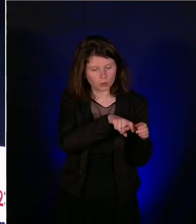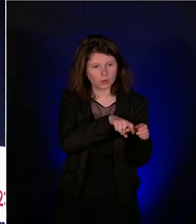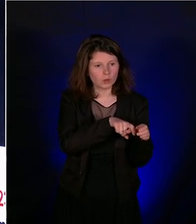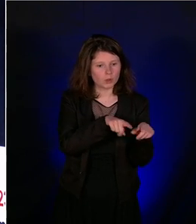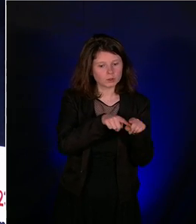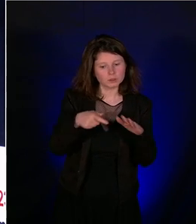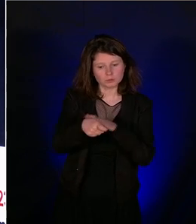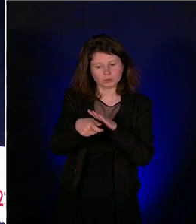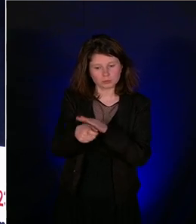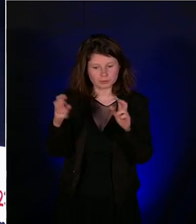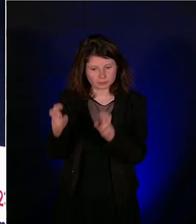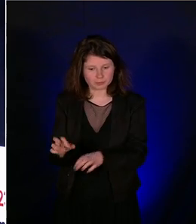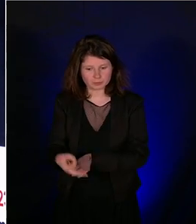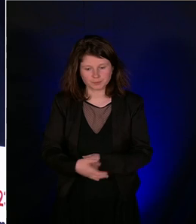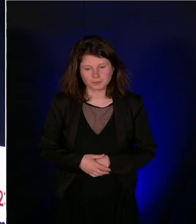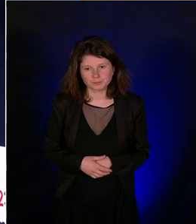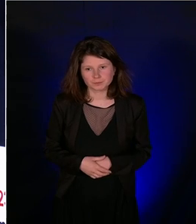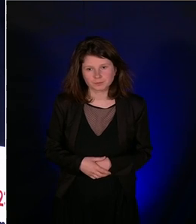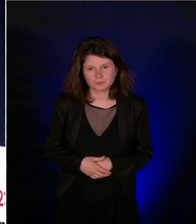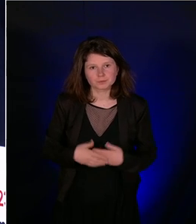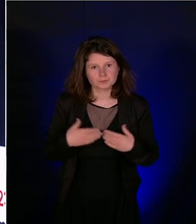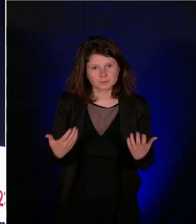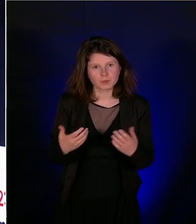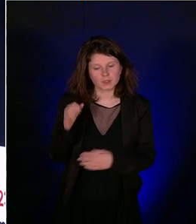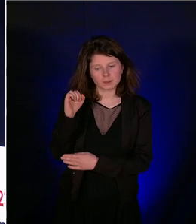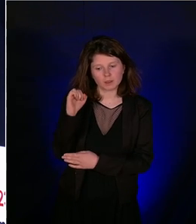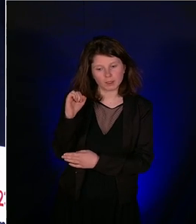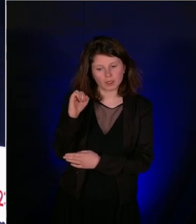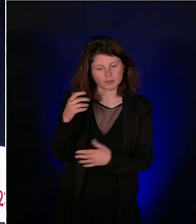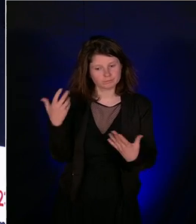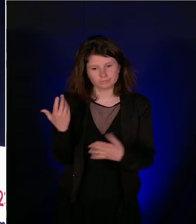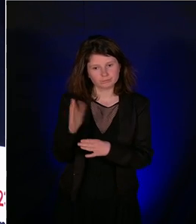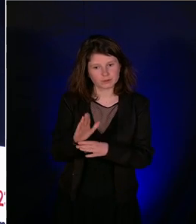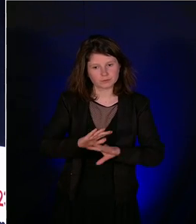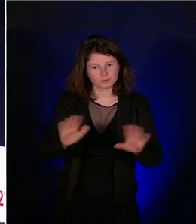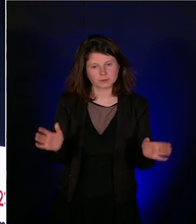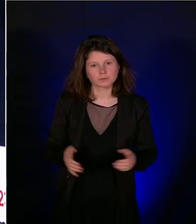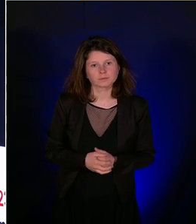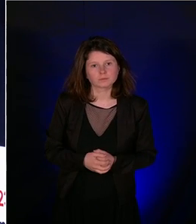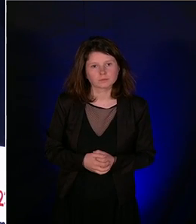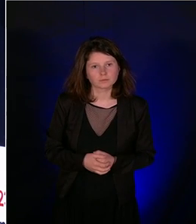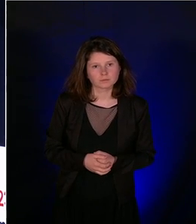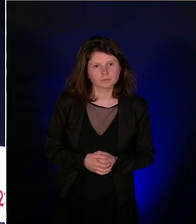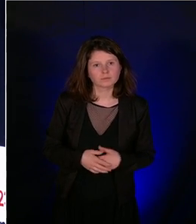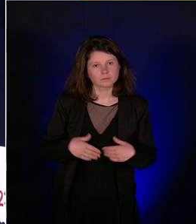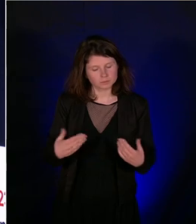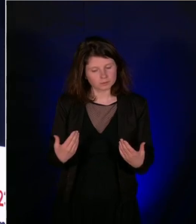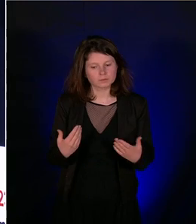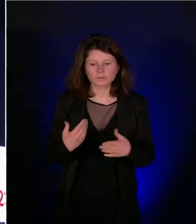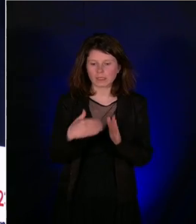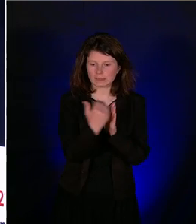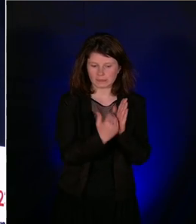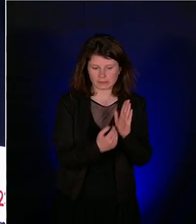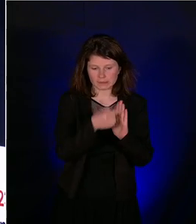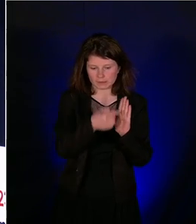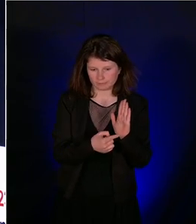financière voilà mes camarades ce que j'avais à vous présenter j'insiste encore la liste qui vous est présentée a